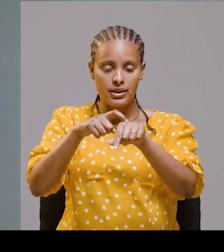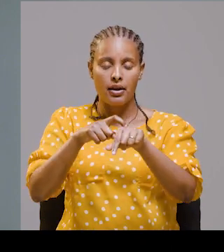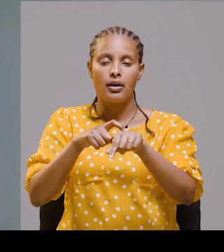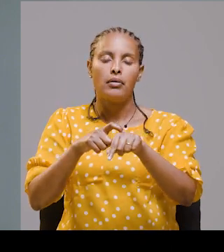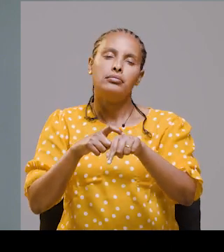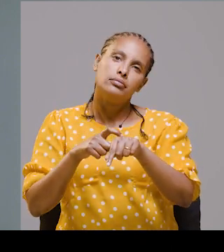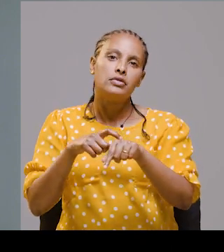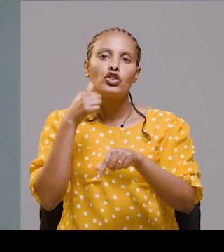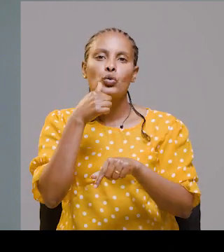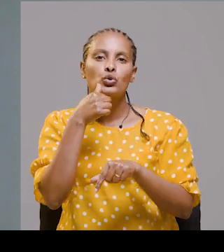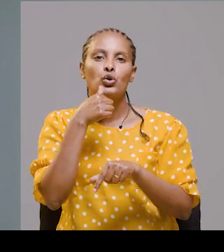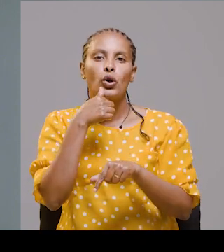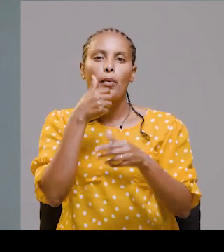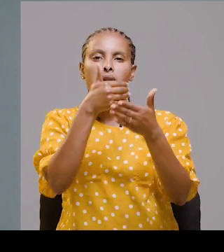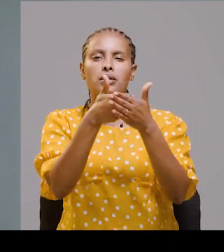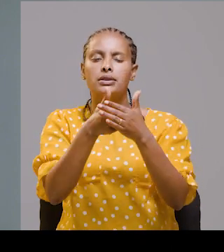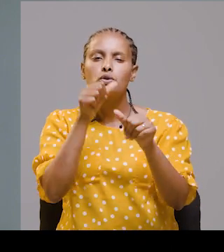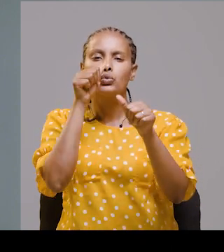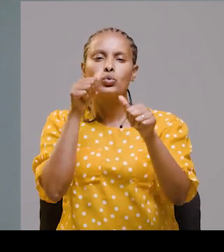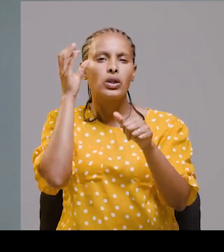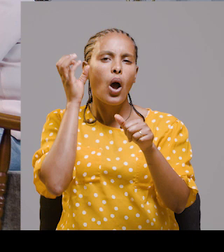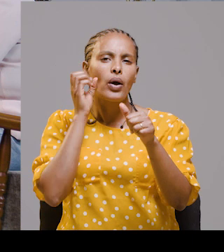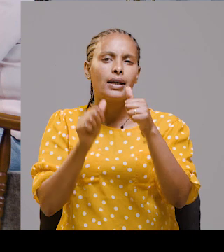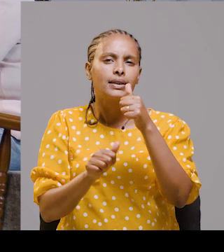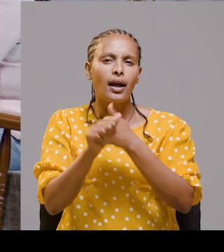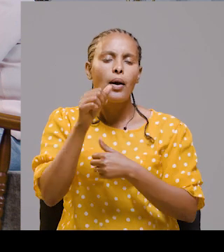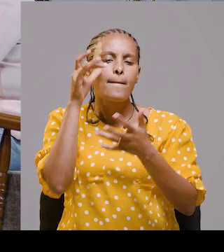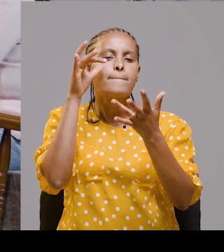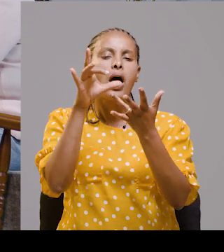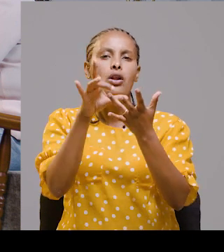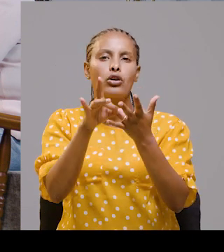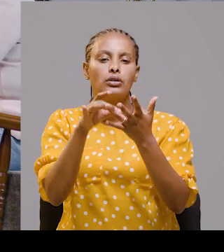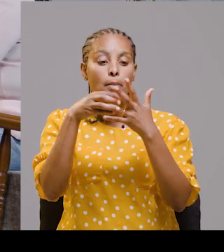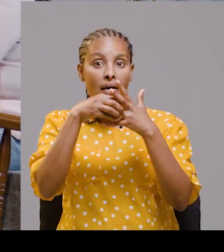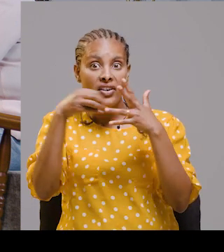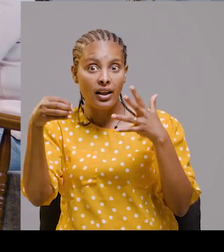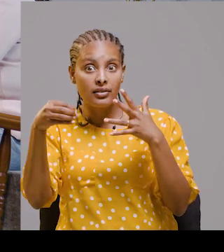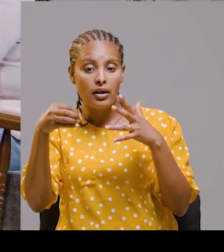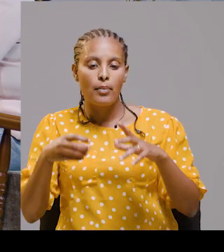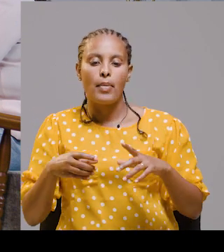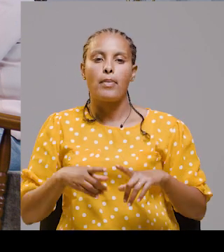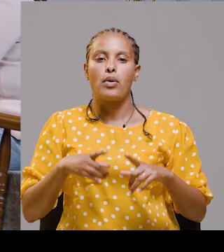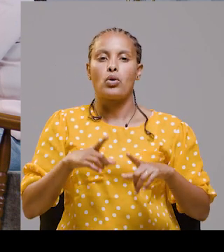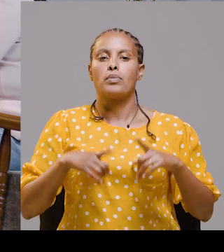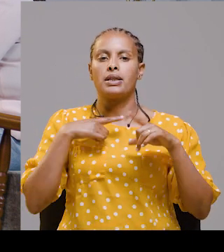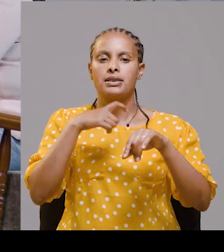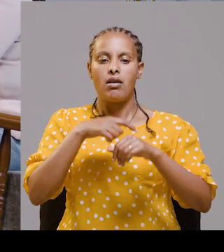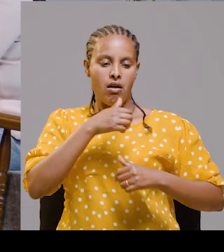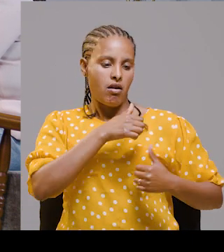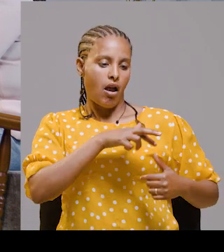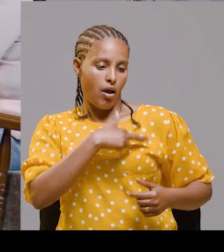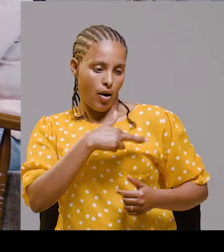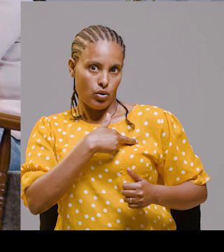ያህል ሴቶች በደረሰባቸው ጾታዊ ጥቃት፣ ባሎቻቸው መፈታት፣ እንዲህ አይነት ነገሮች በሚኖሩ ጊዜ ማለት ነው የሃይማኖት